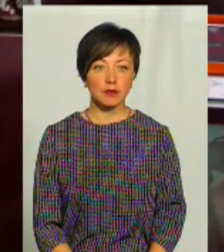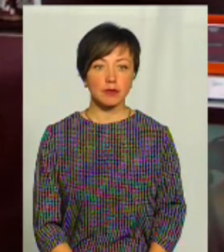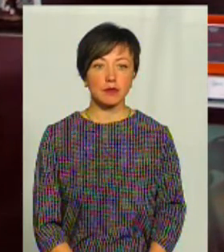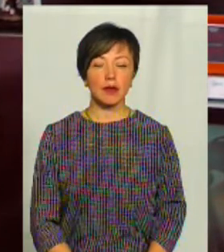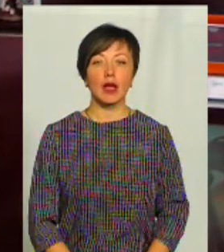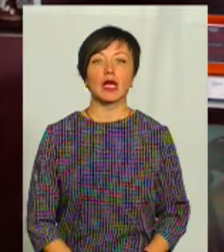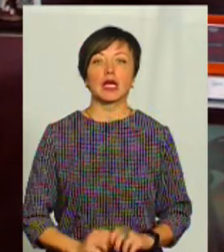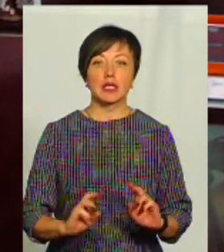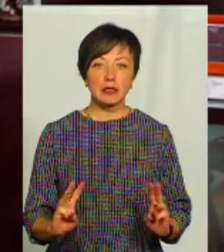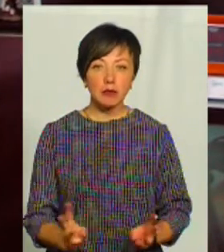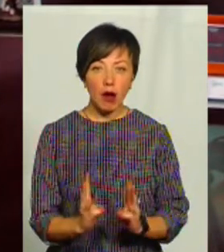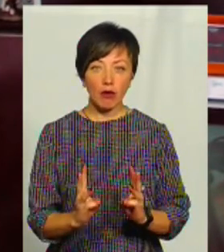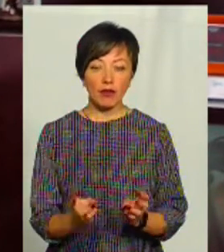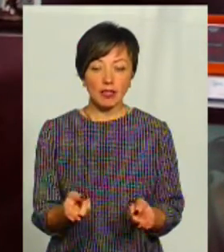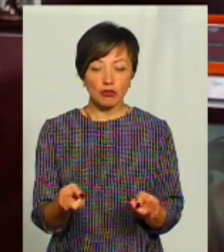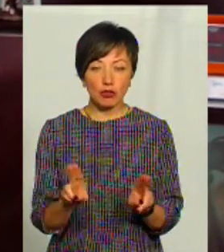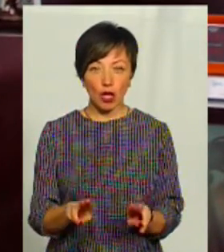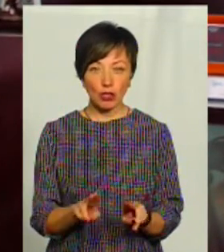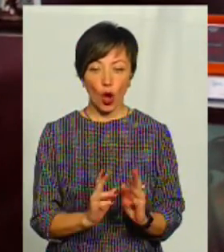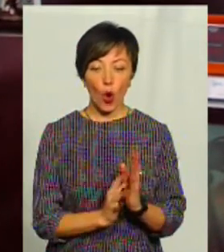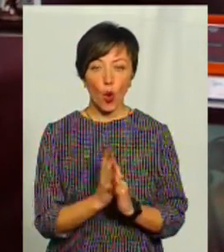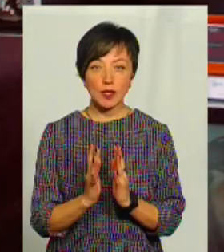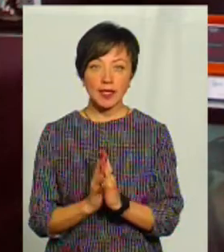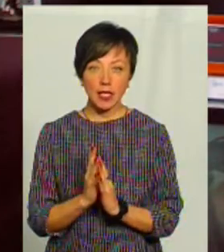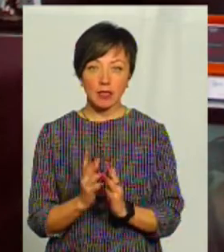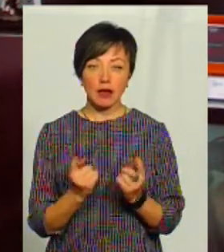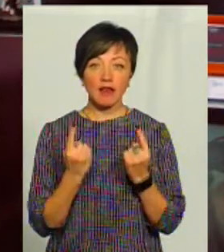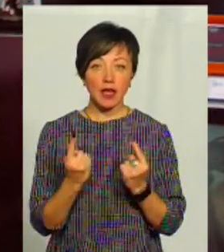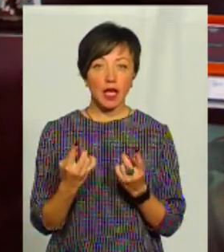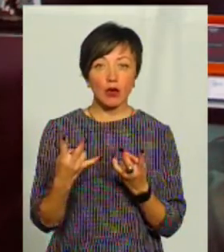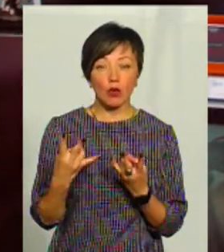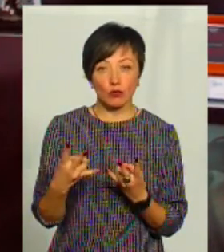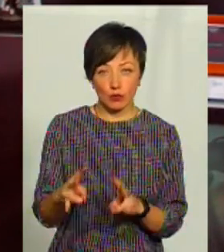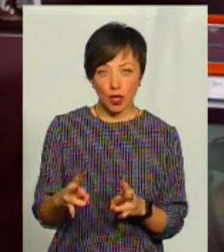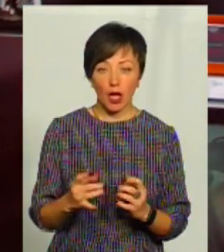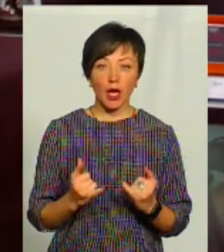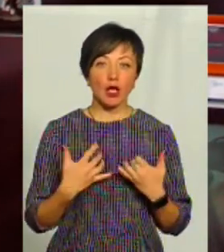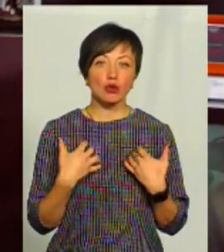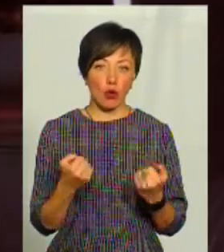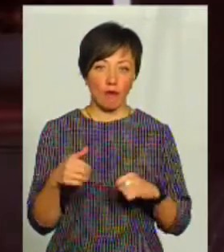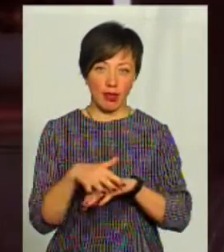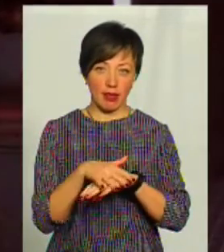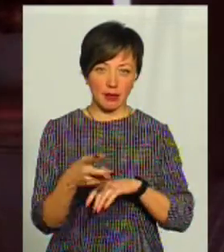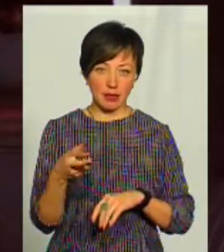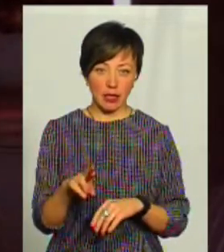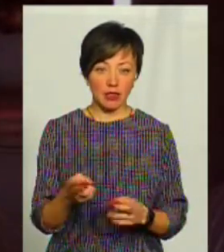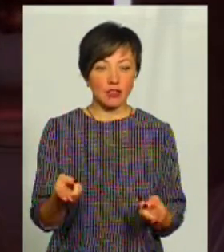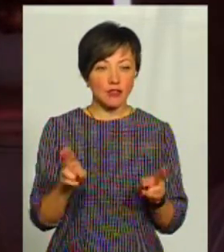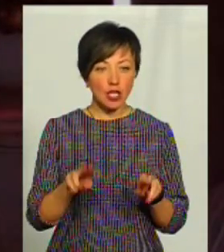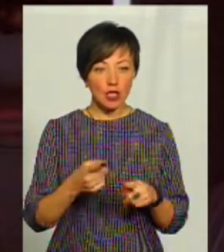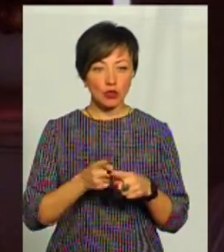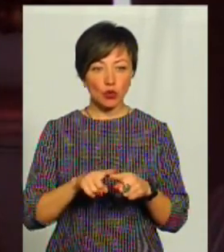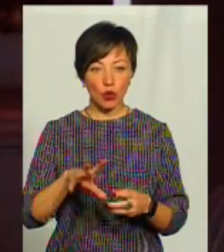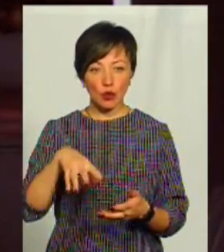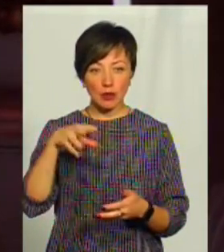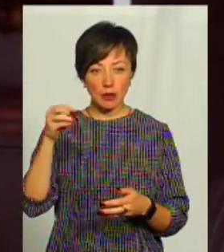Спалювання залишків рослин несе велику загрозу для здоров'я населення. В залишках цього диму